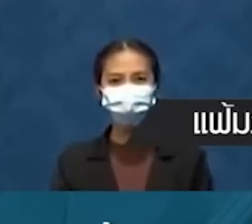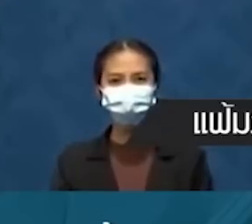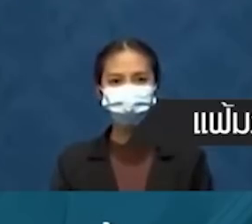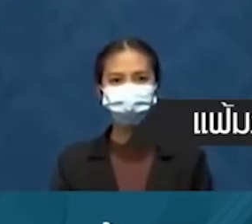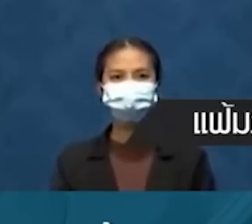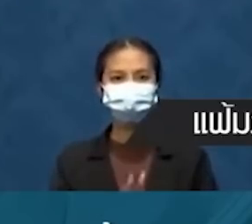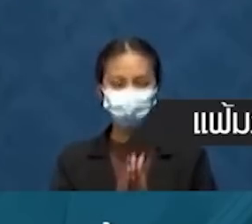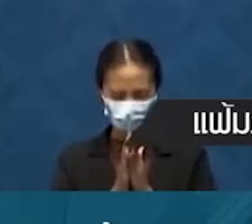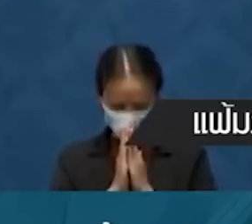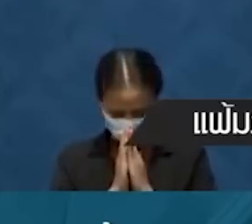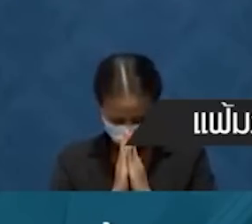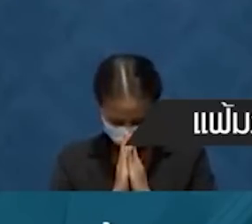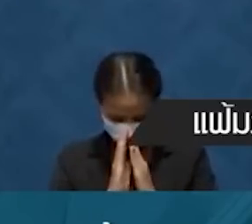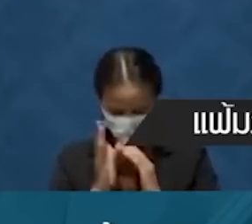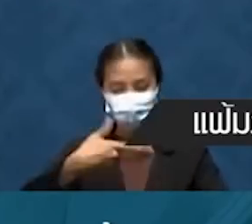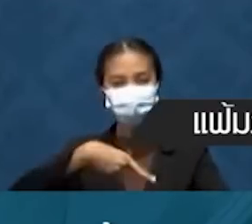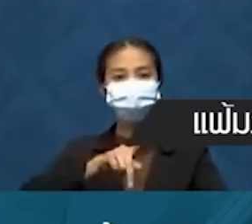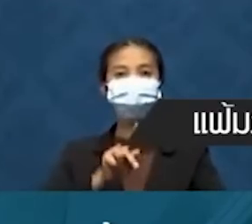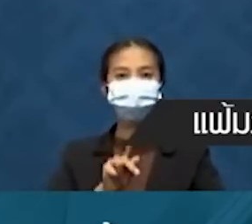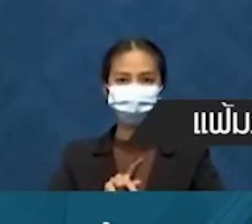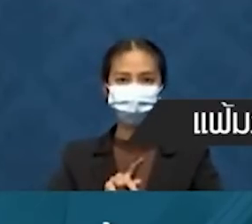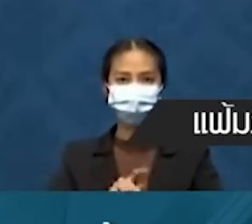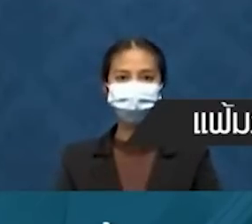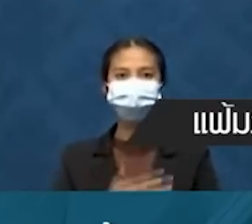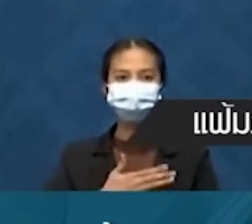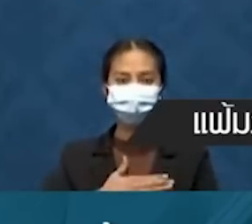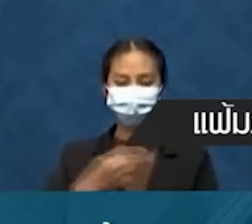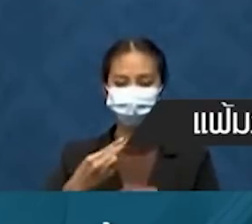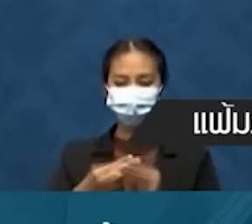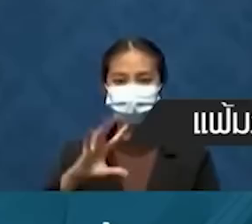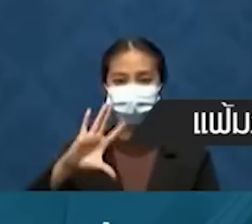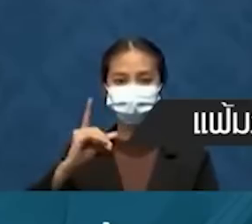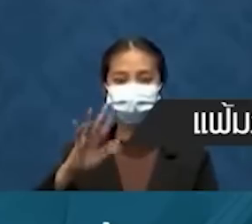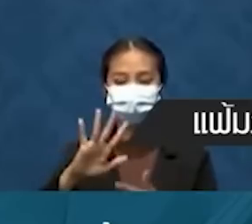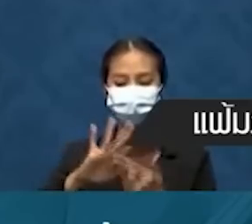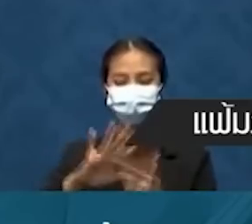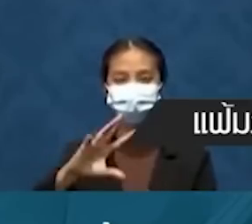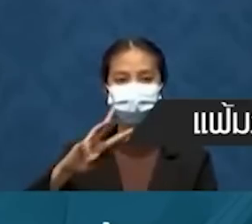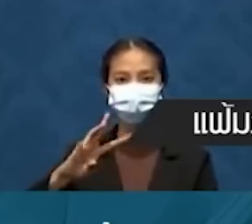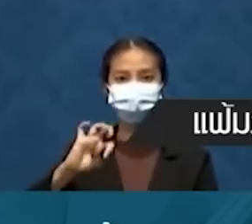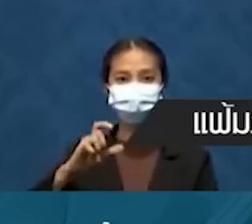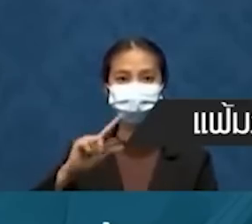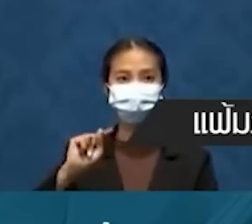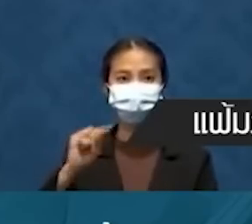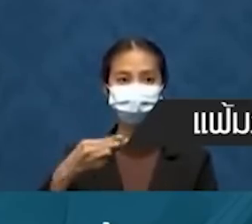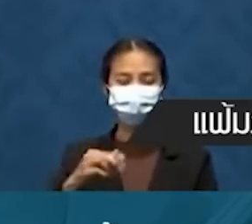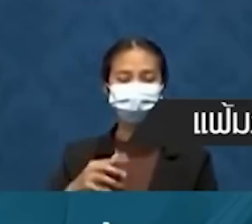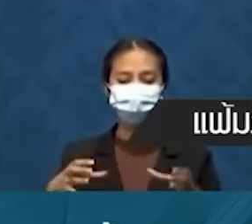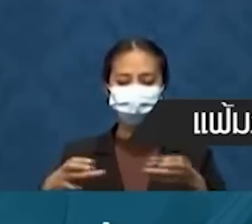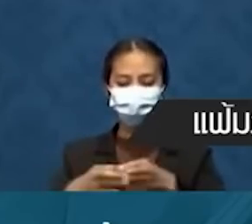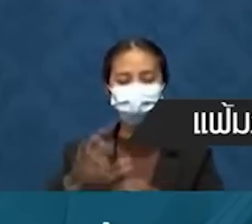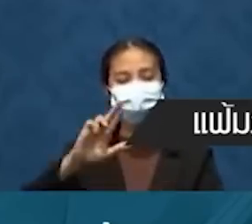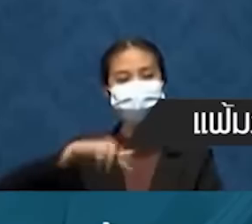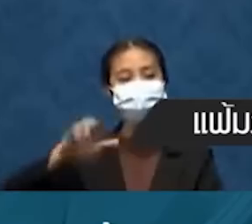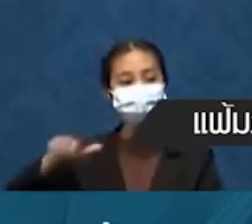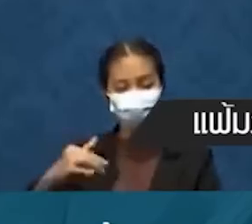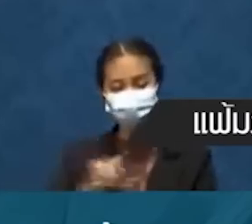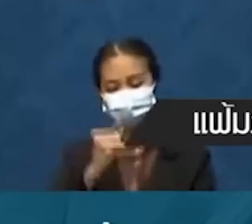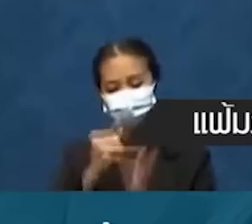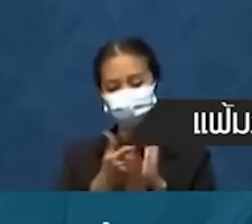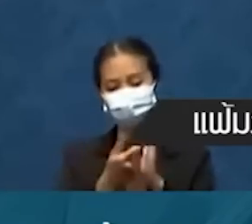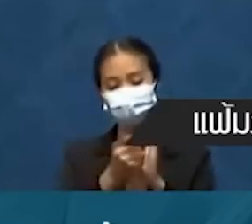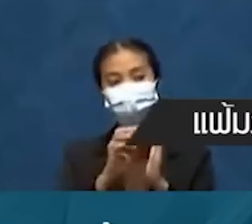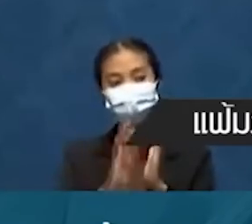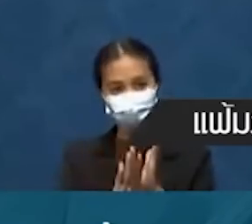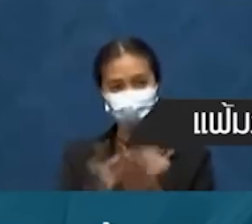พอเขาไปแก้ปุ๊บเนี่ยเมื่อวานนี้ก็กลับมาสู่สภาผู้แทนราษฎรก็จะต้องพิจารณากันว่าจะเอายังไงอ่ะนะสวเขาแก้มาแบบนี้บ